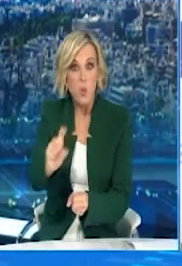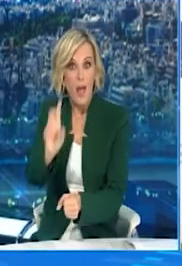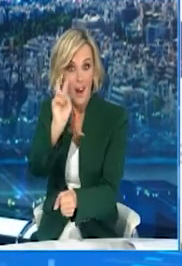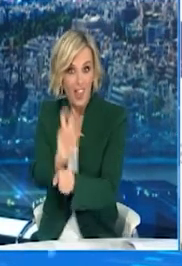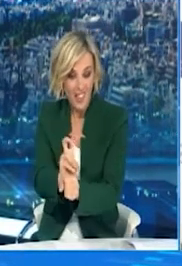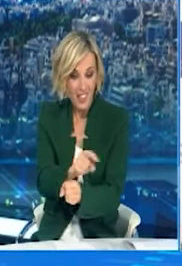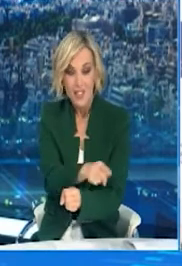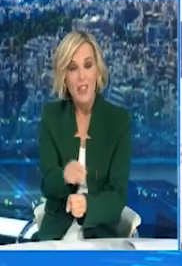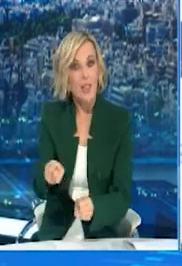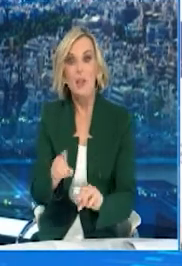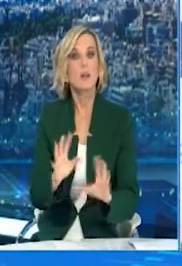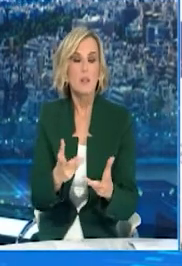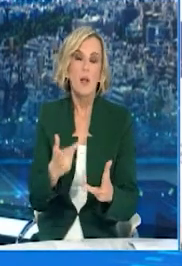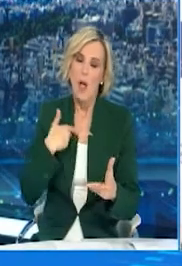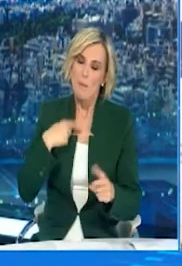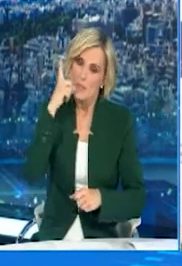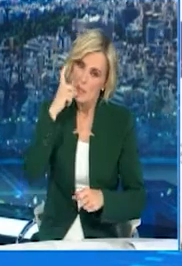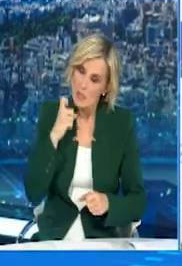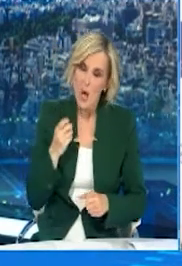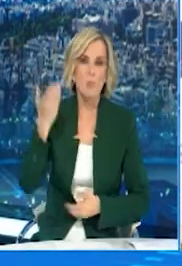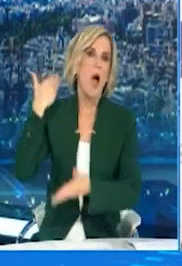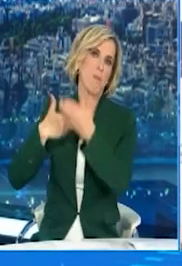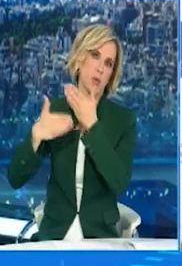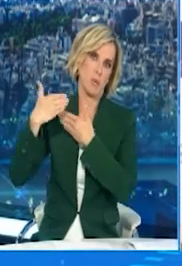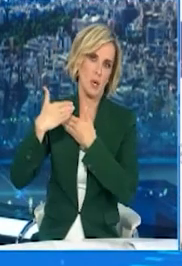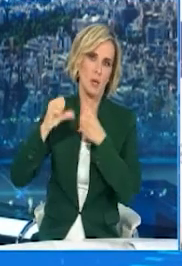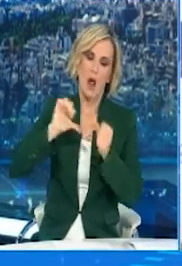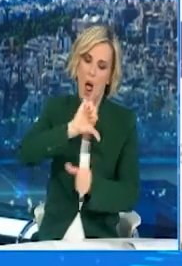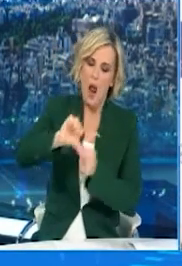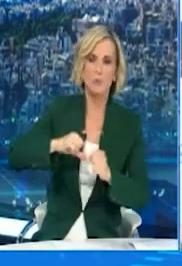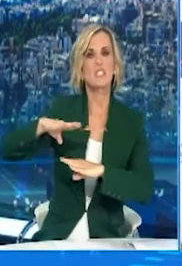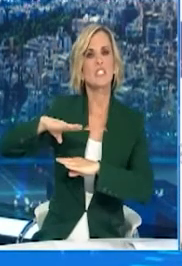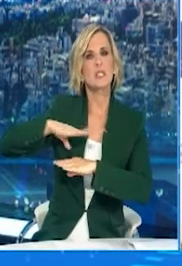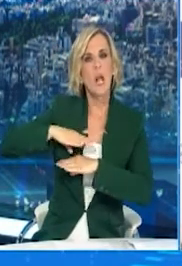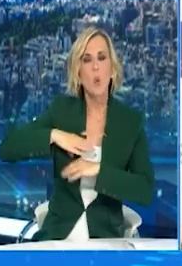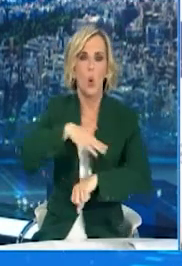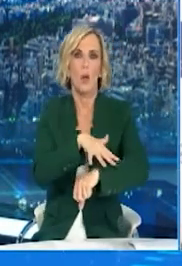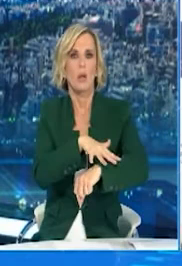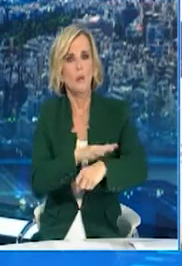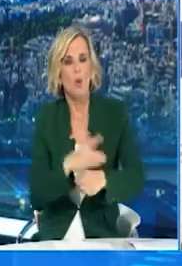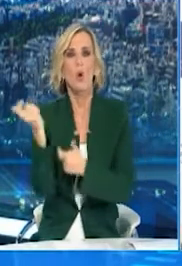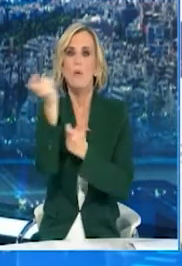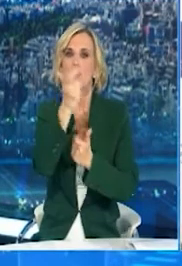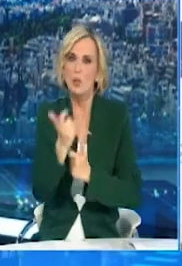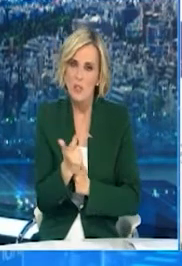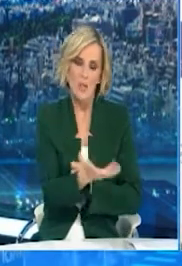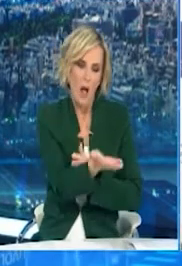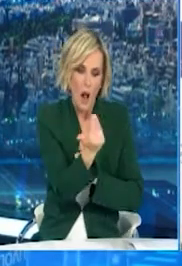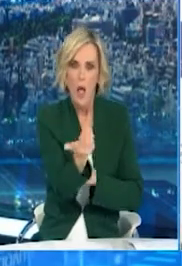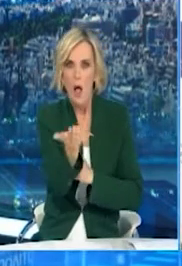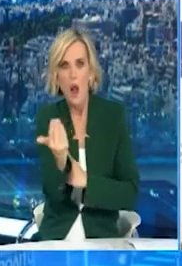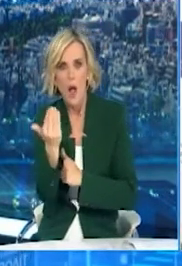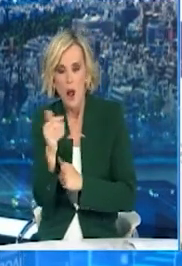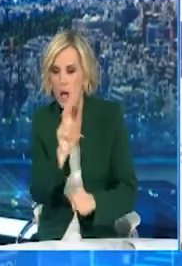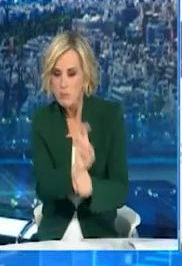ισχύ ο μηχανισμός αναπλήρωσης που έχουμε από τα σώματα ασφαλείας και τις ένοπλες δυνάμεις και ενεργοποιούμε επιπλέον σε αυτή